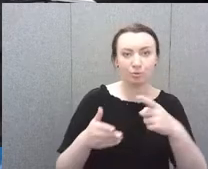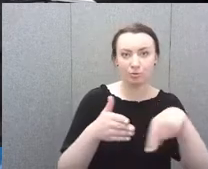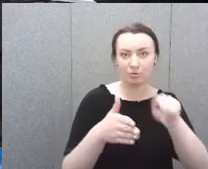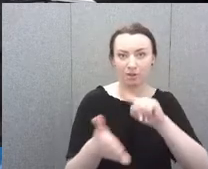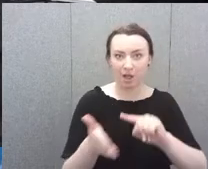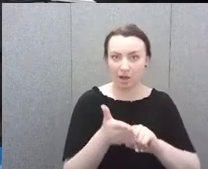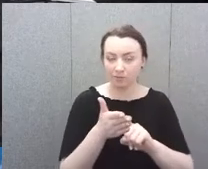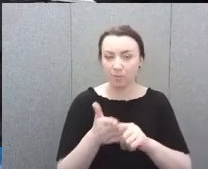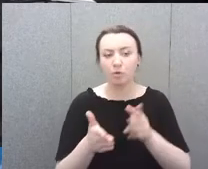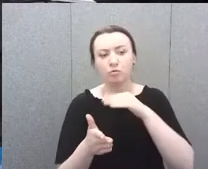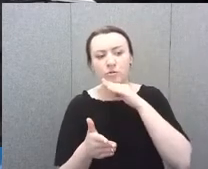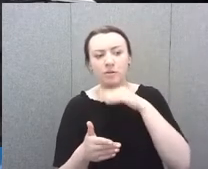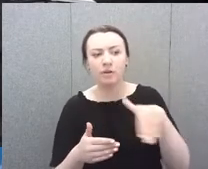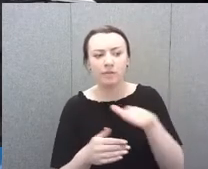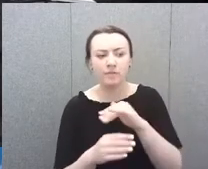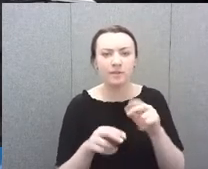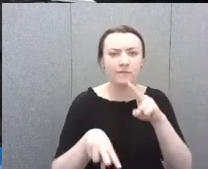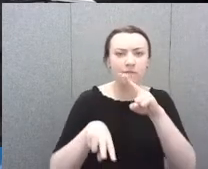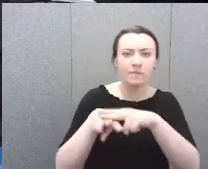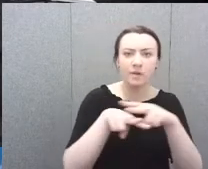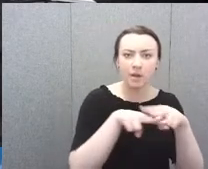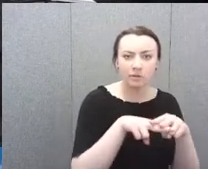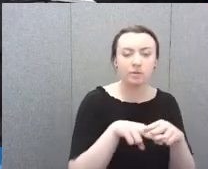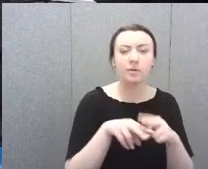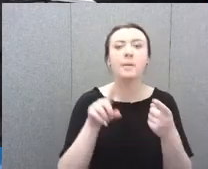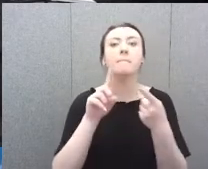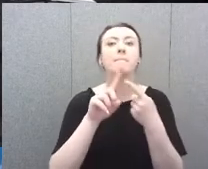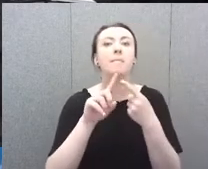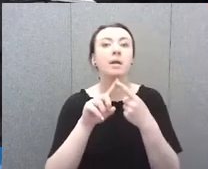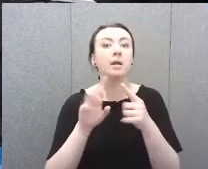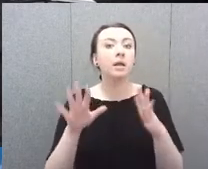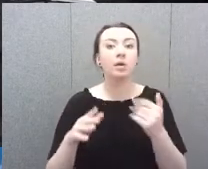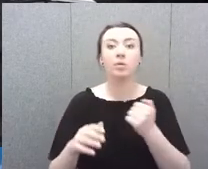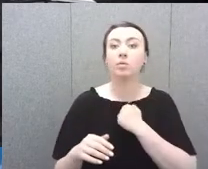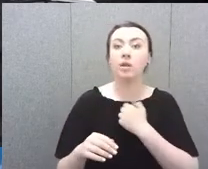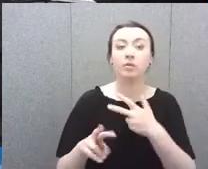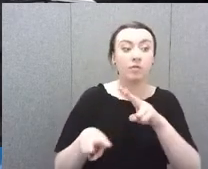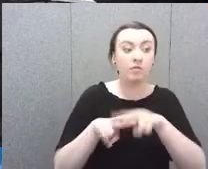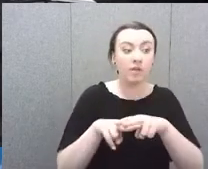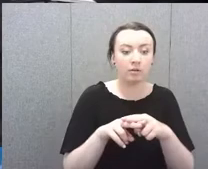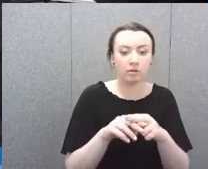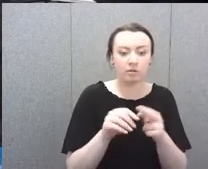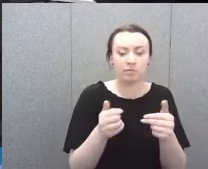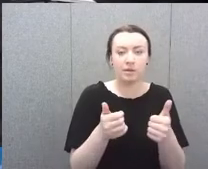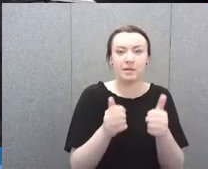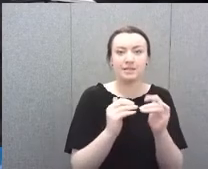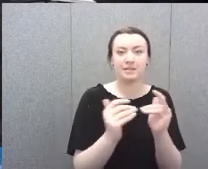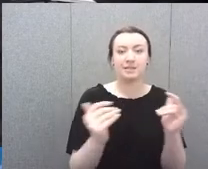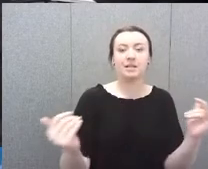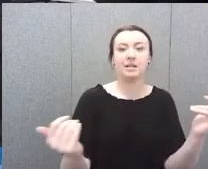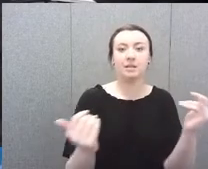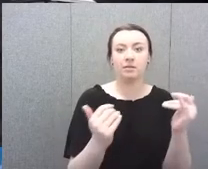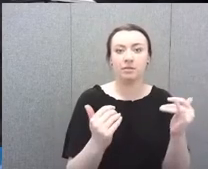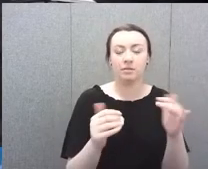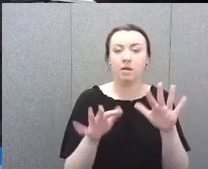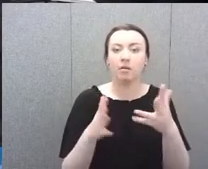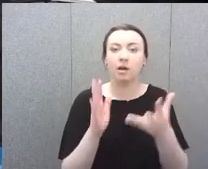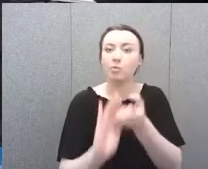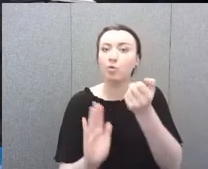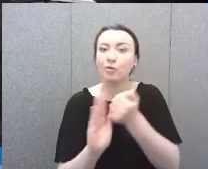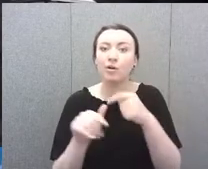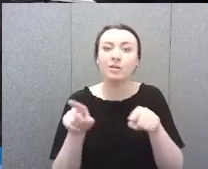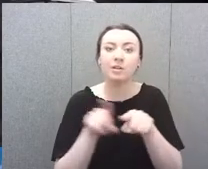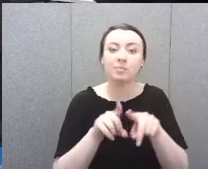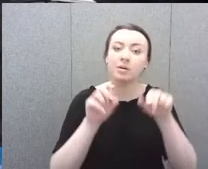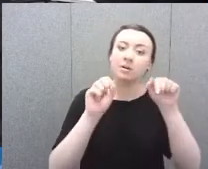аспектам? Если у нас нет этого места, то как его получить? И должны ли мы быть довольно умны